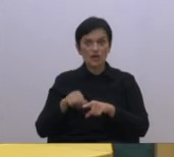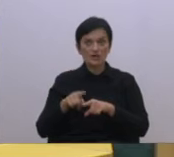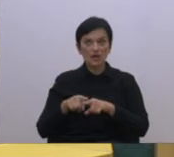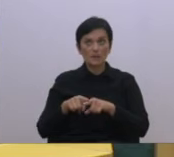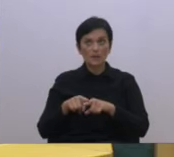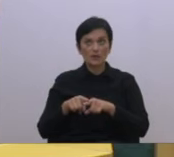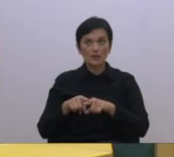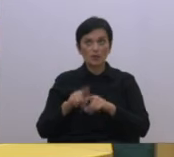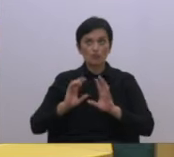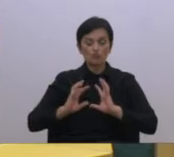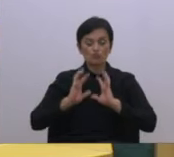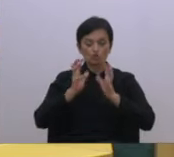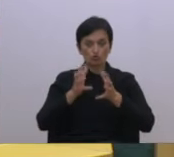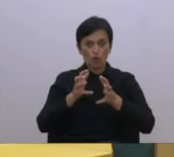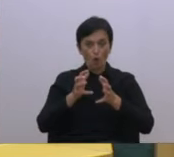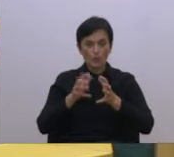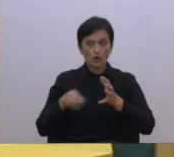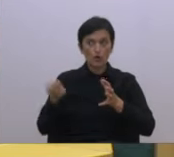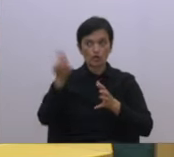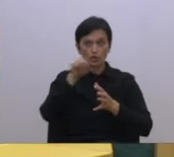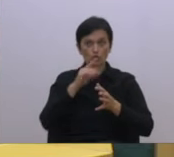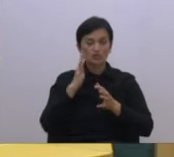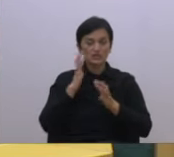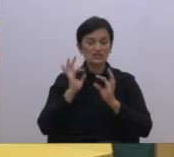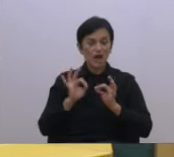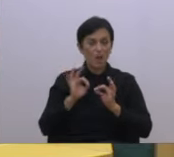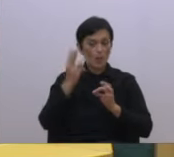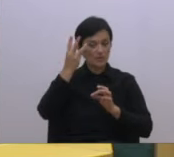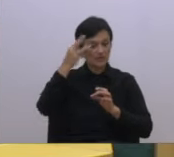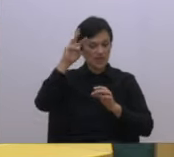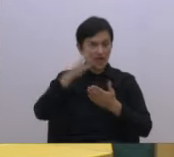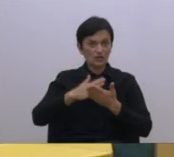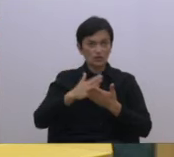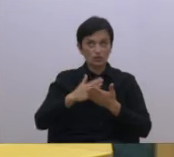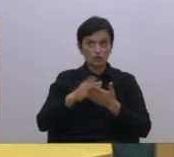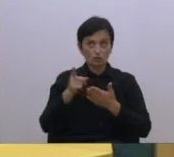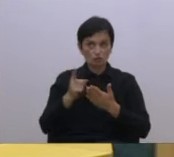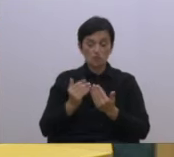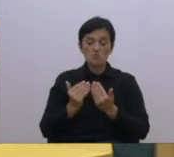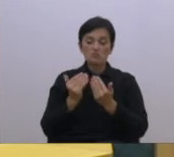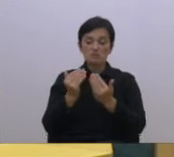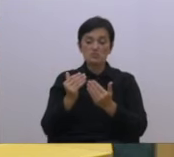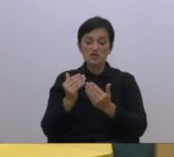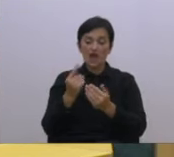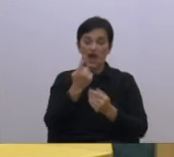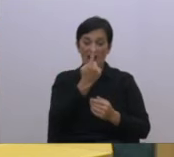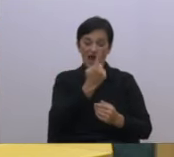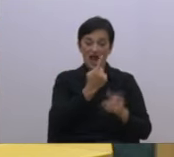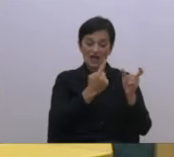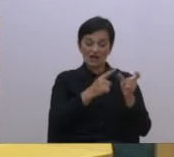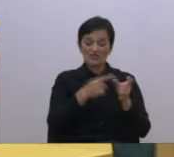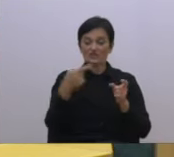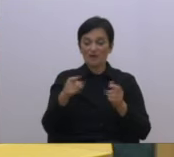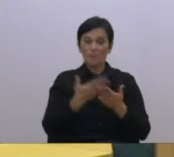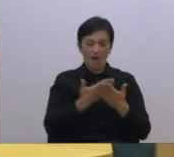ანუ სოფლიო სამართლებრივი ტენდენციებით, რომელიც არსებობს, სამართლებრივად მიაკუთვნოს ერთი სქესის წარმომადგენელმა სხვა